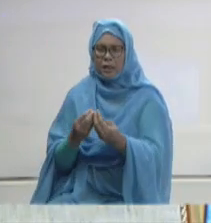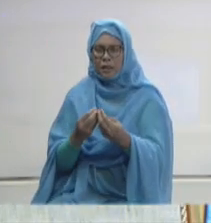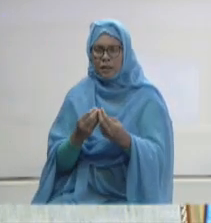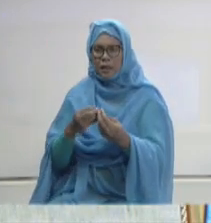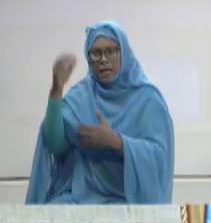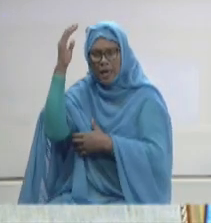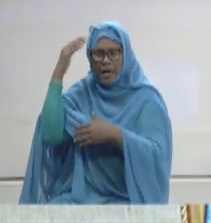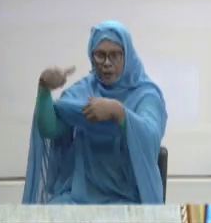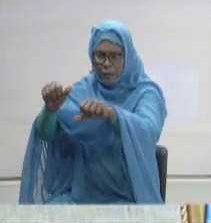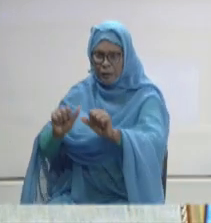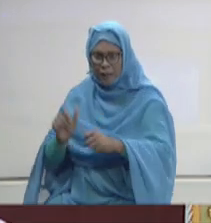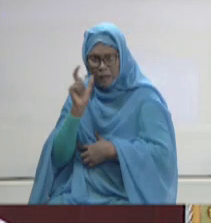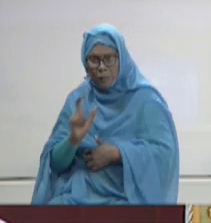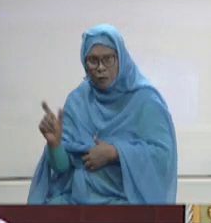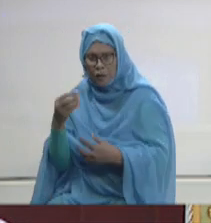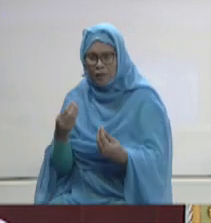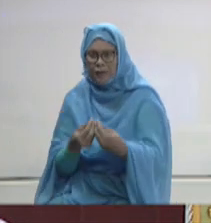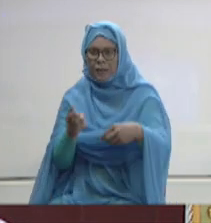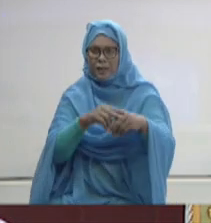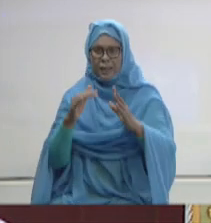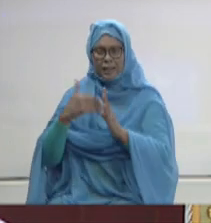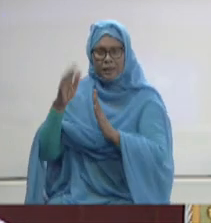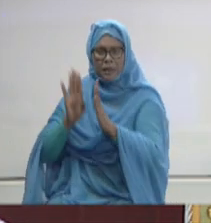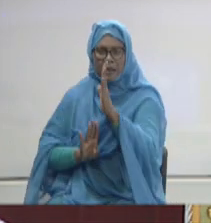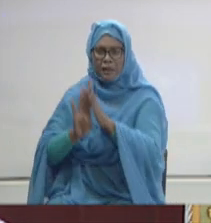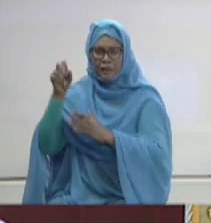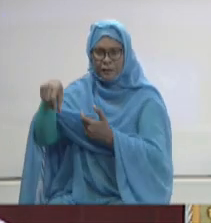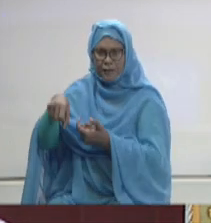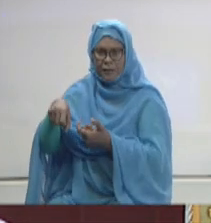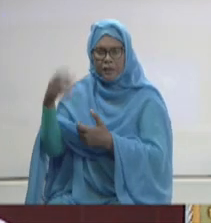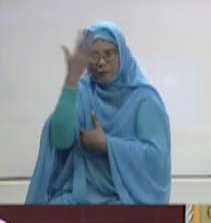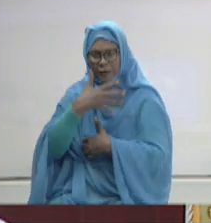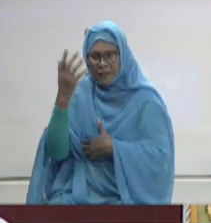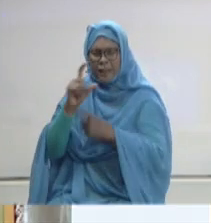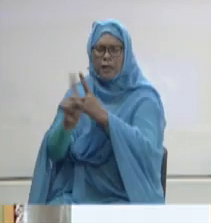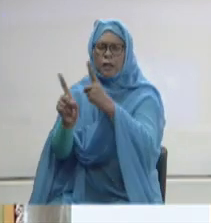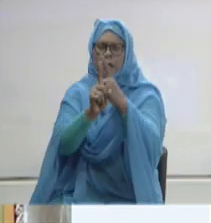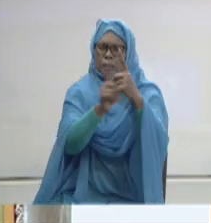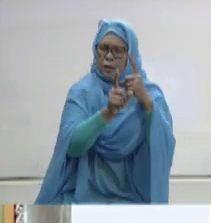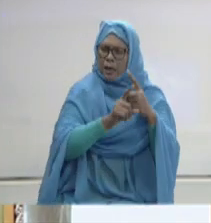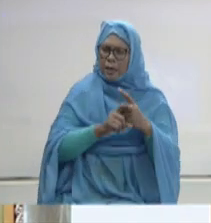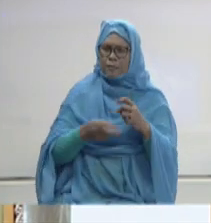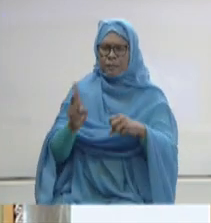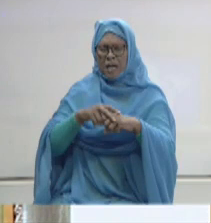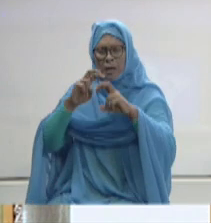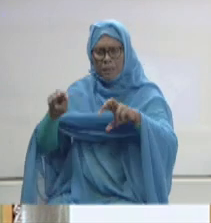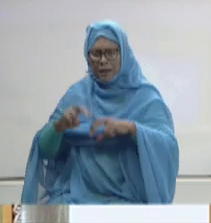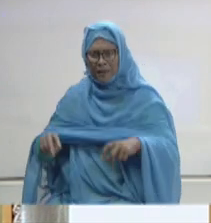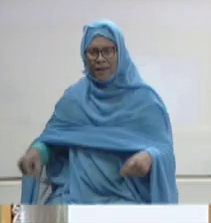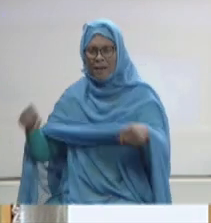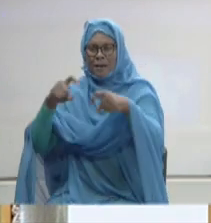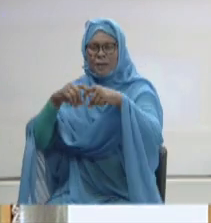المديره الاقليميه لبرنامج الامم المتحده للانماء في افريقيا وتناول اللقاء بحث علاقات التعاون بين